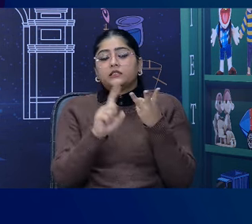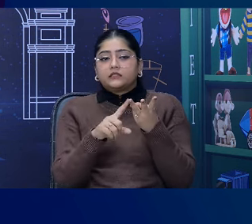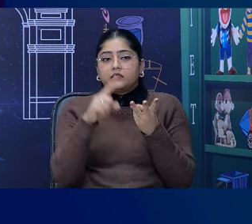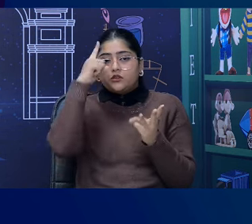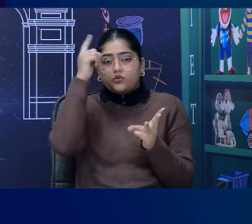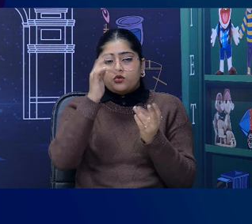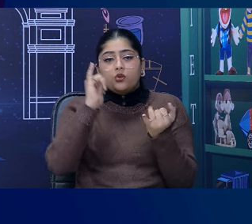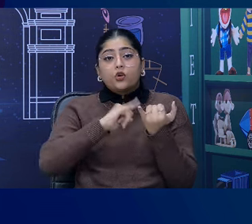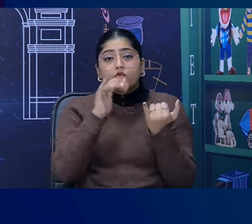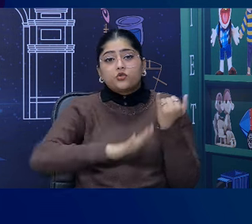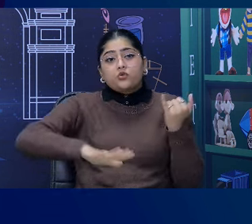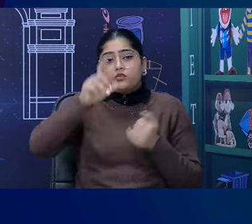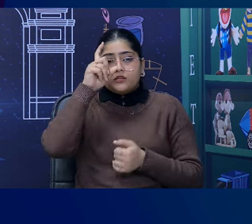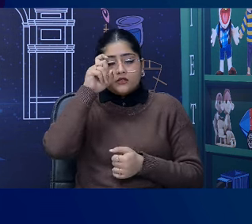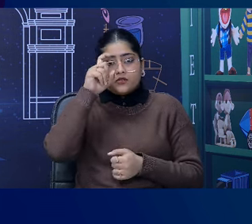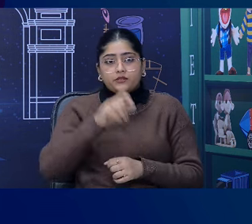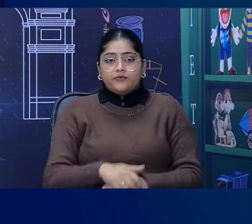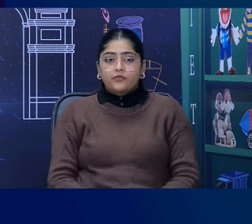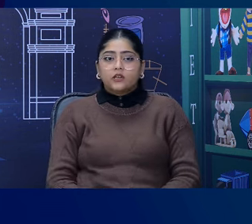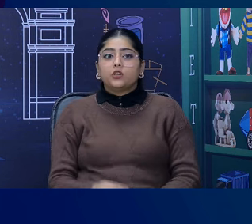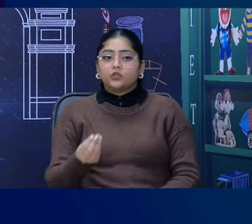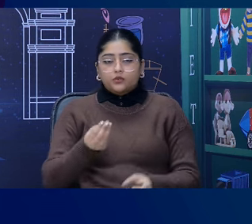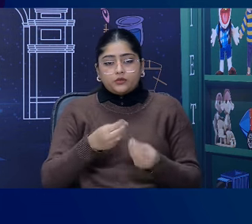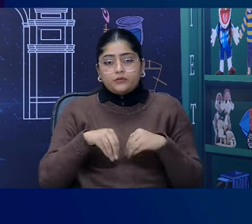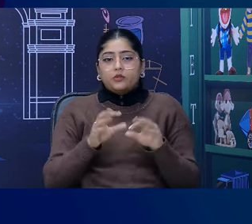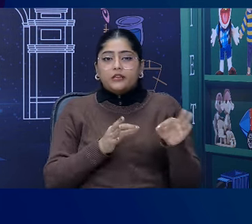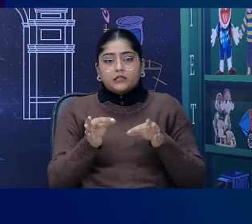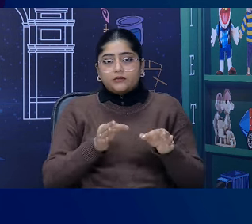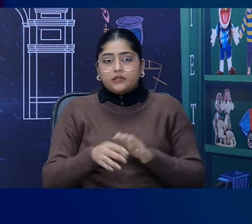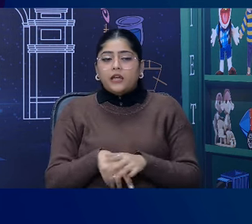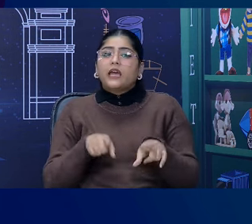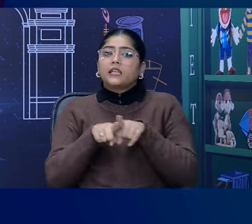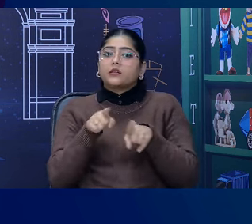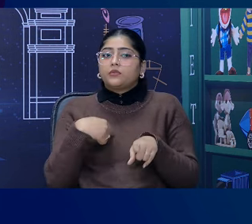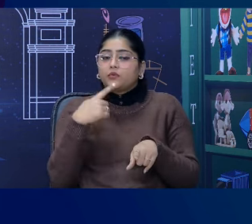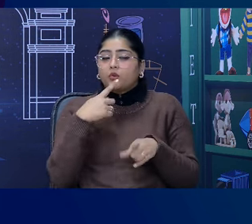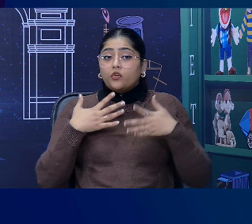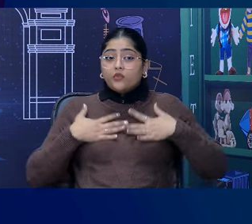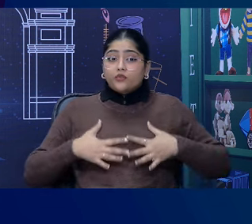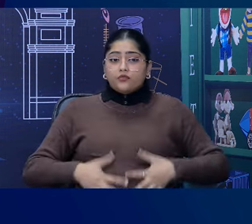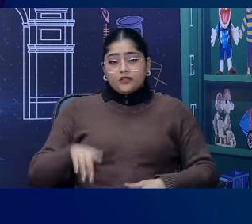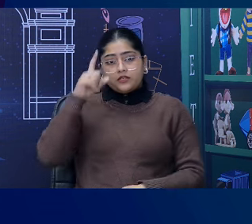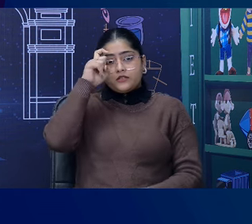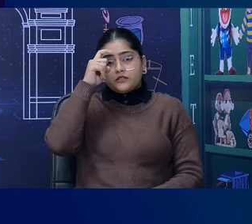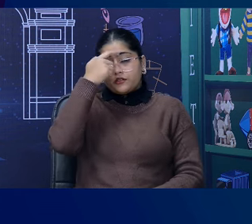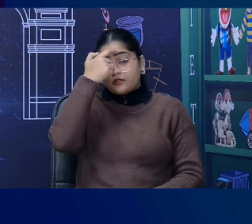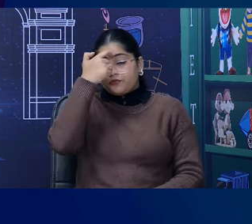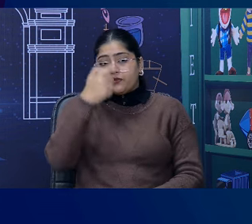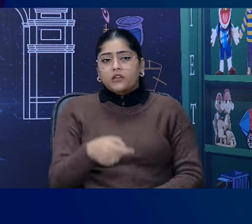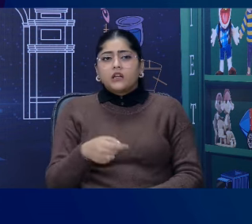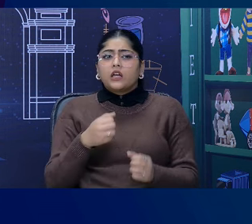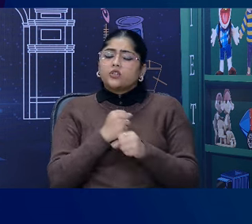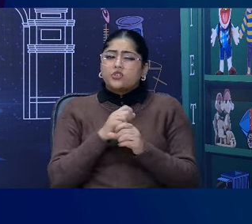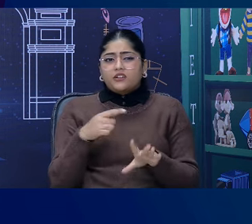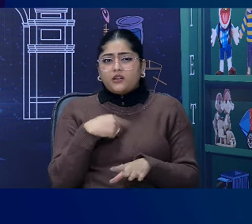है इसी को अब हम थोड़ा इबोट लबरेट कर लेते हैं जब हम बात कर रहे हैं फिजिकल स्ट्रेस की फिजिकल स्ट्रेस बेसिकली कोई भी